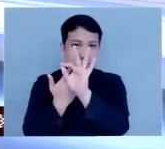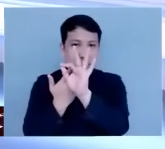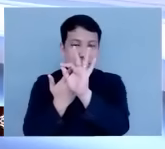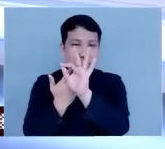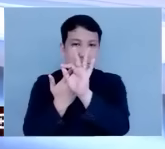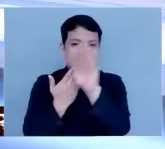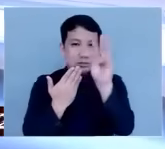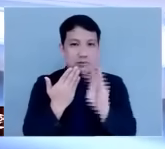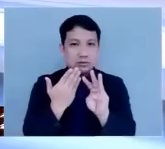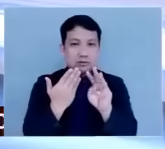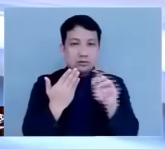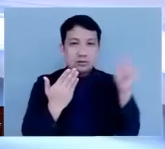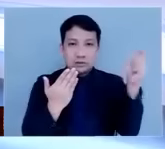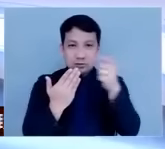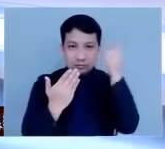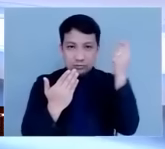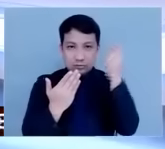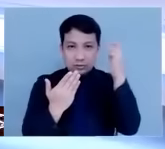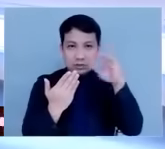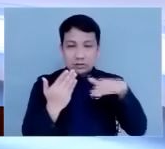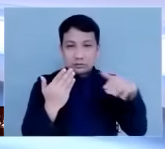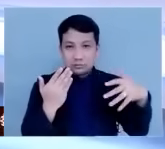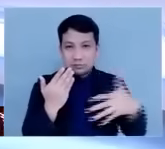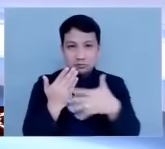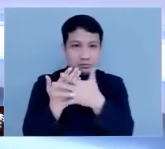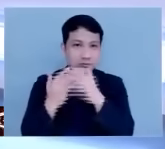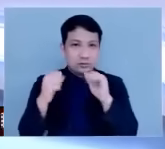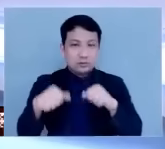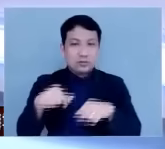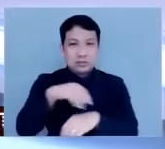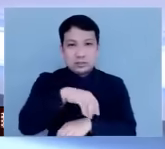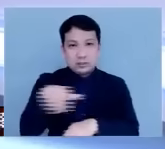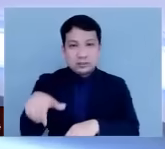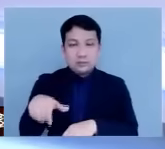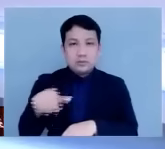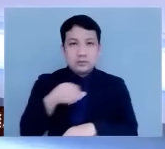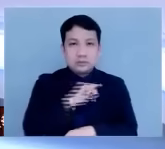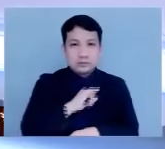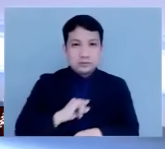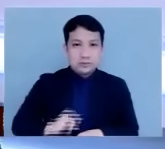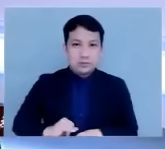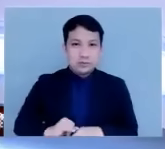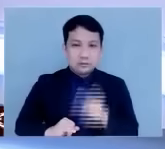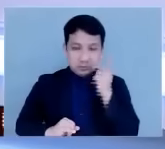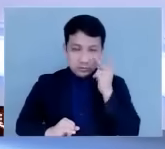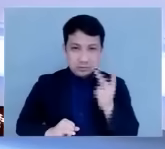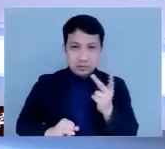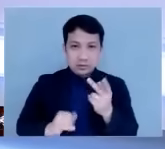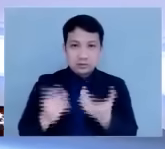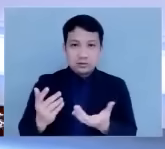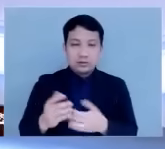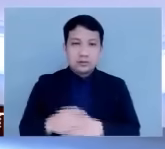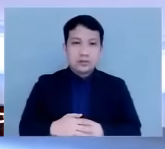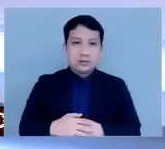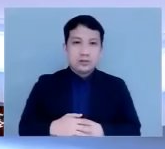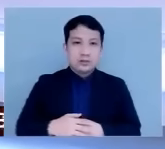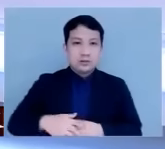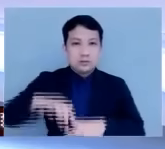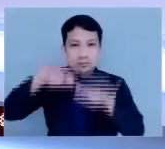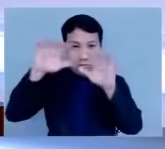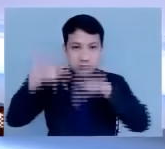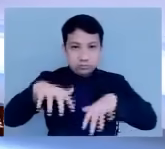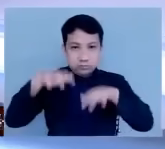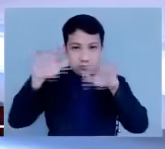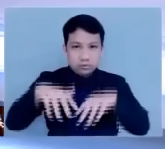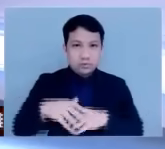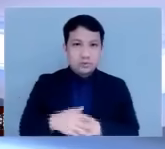bandang Tuguegarao at Cagayan at Isabela. Ngayon, natingnan po natin yung ating ulan. Ayan